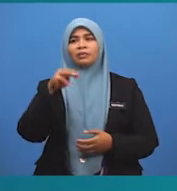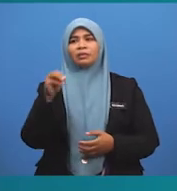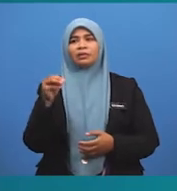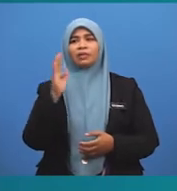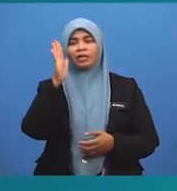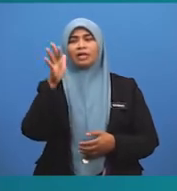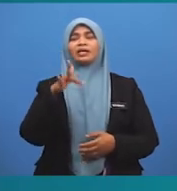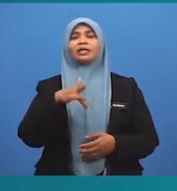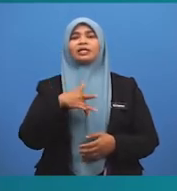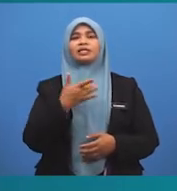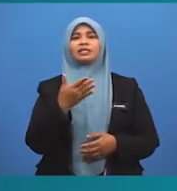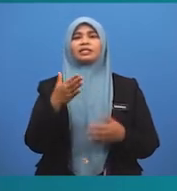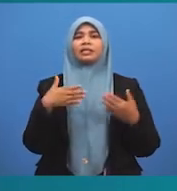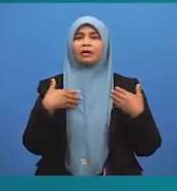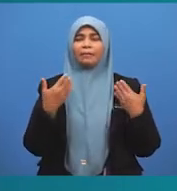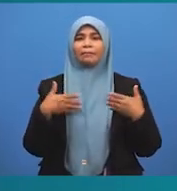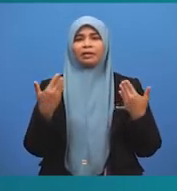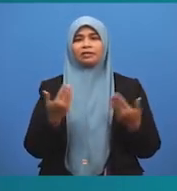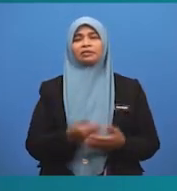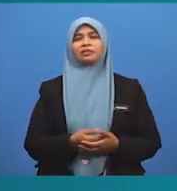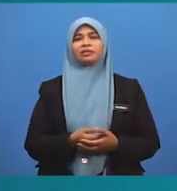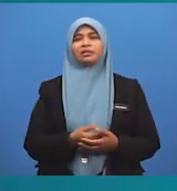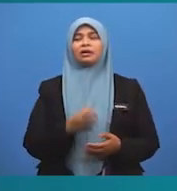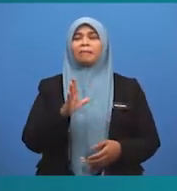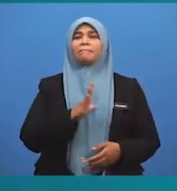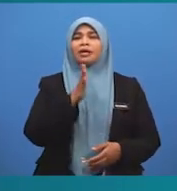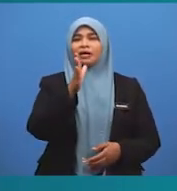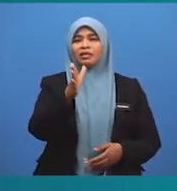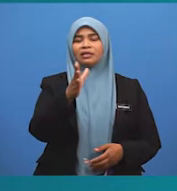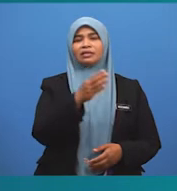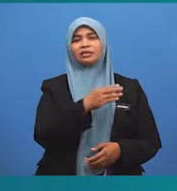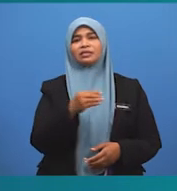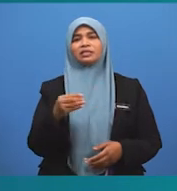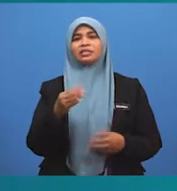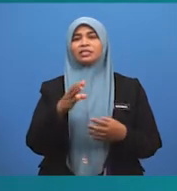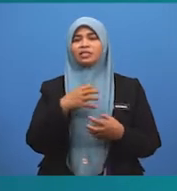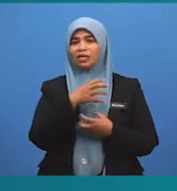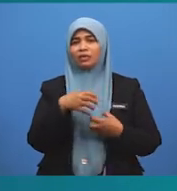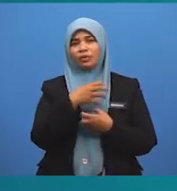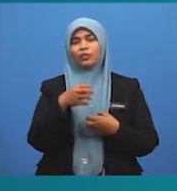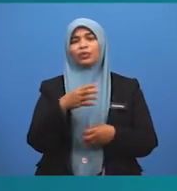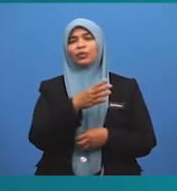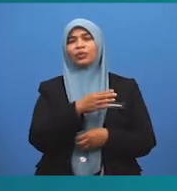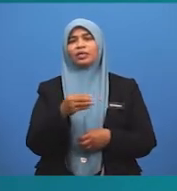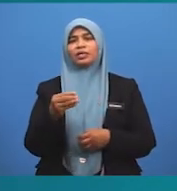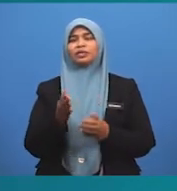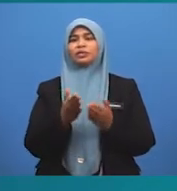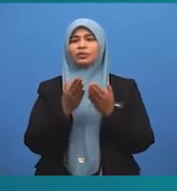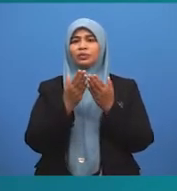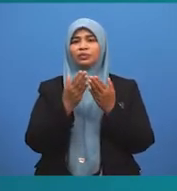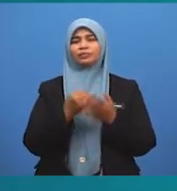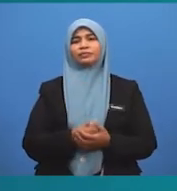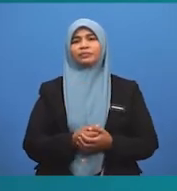Murid-murid akan berasa gembira, bangga, seronok dan